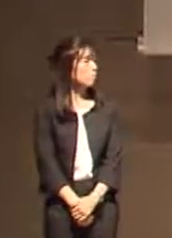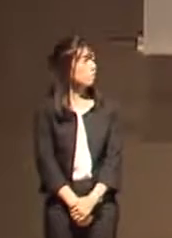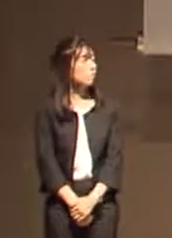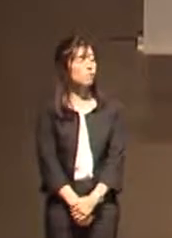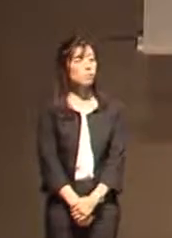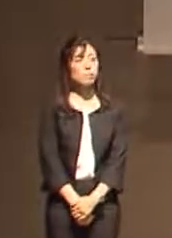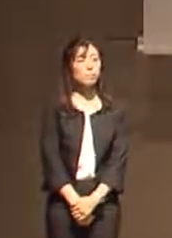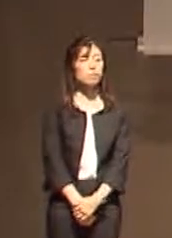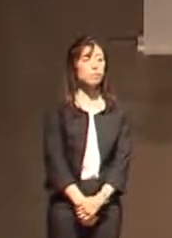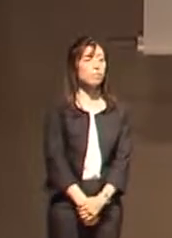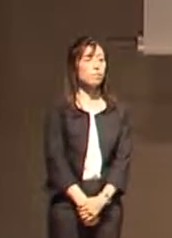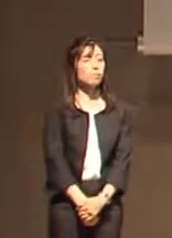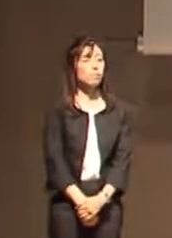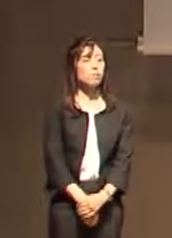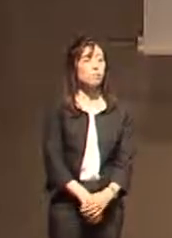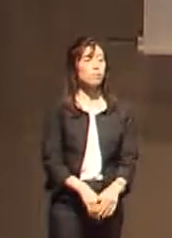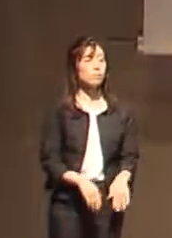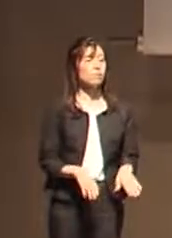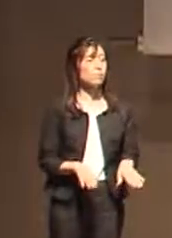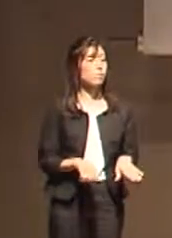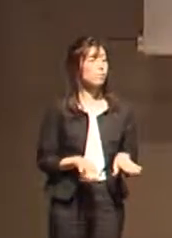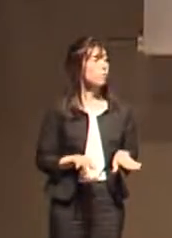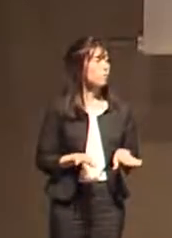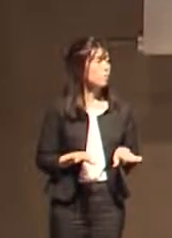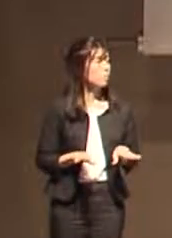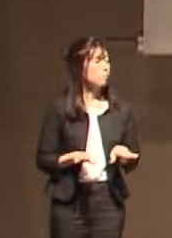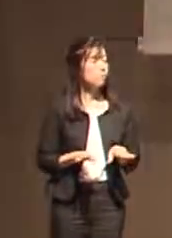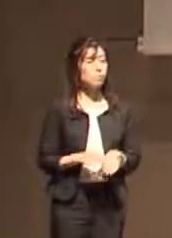はい、ただいま